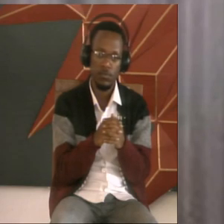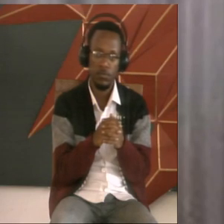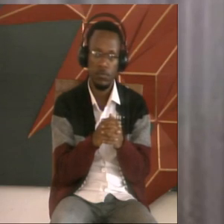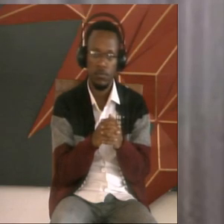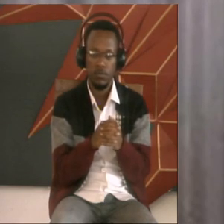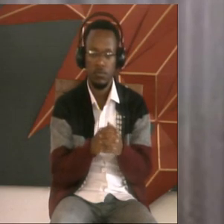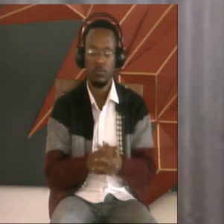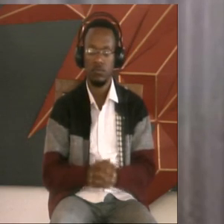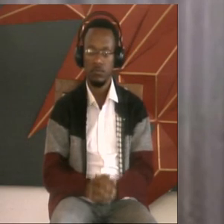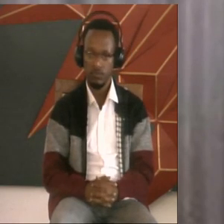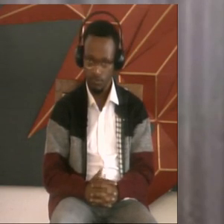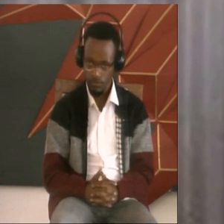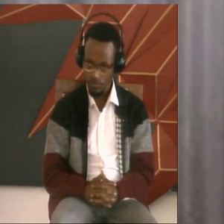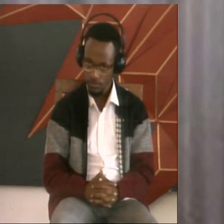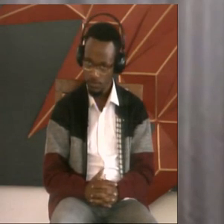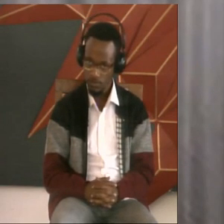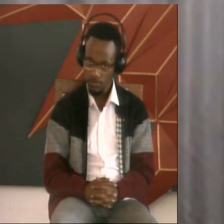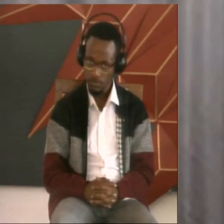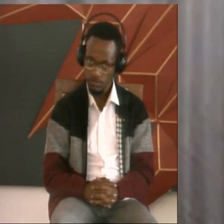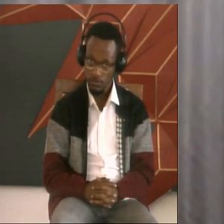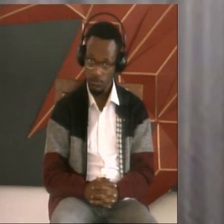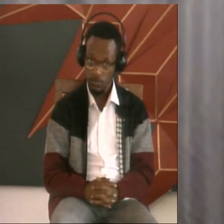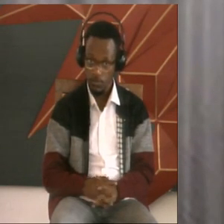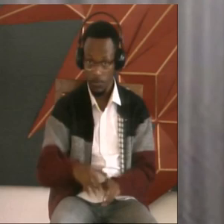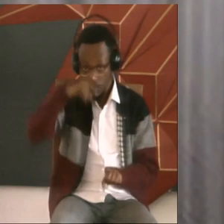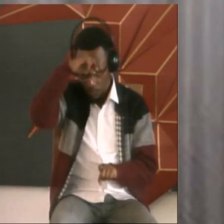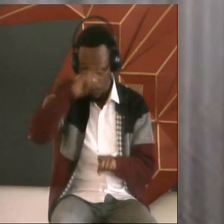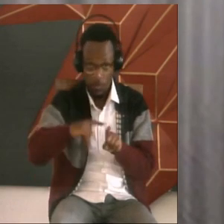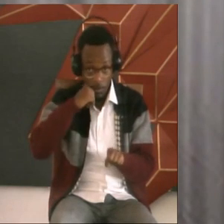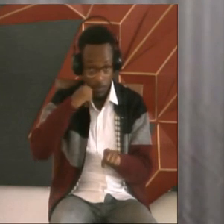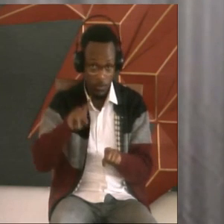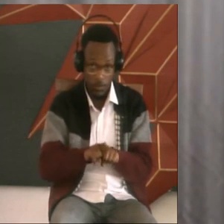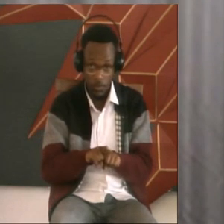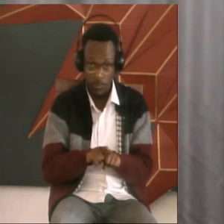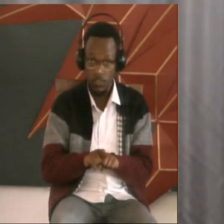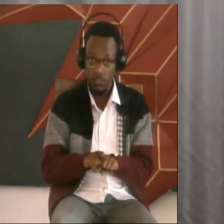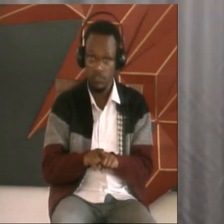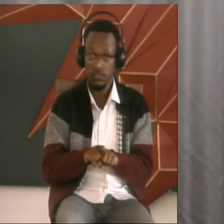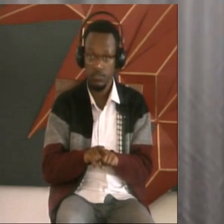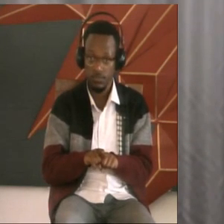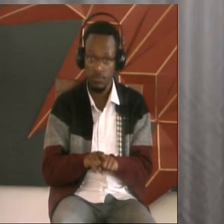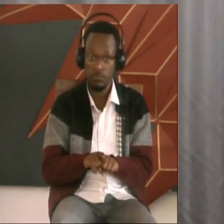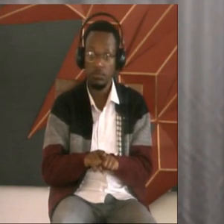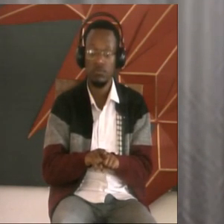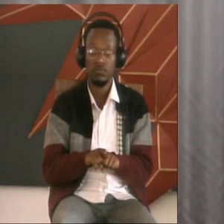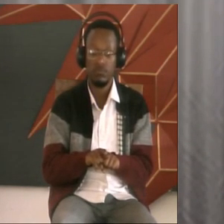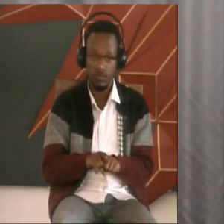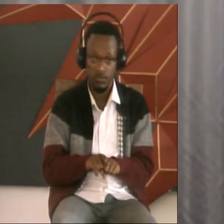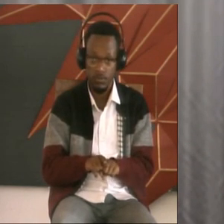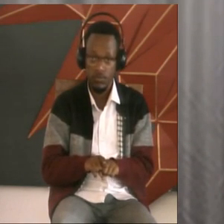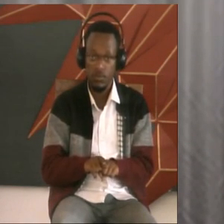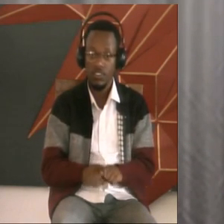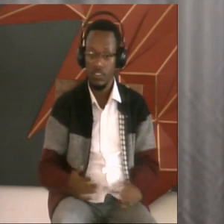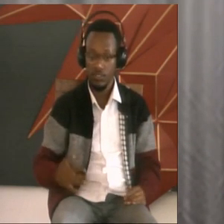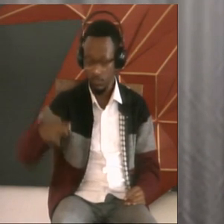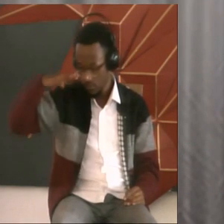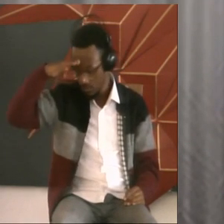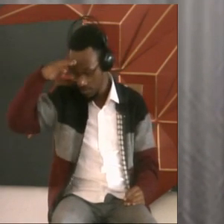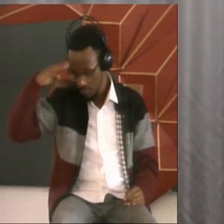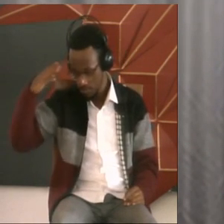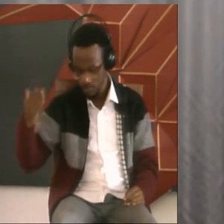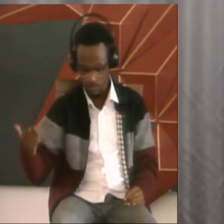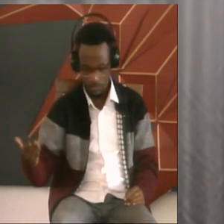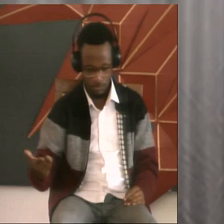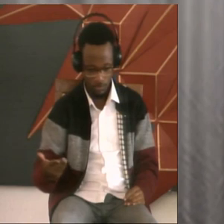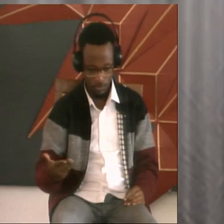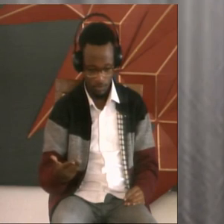Liebe Brüder und Schwestern, chers frères et sœurs, kundwa bene data bashwanje, très